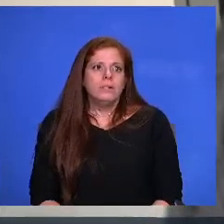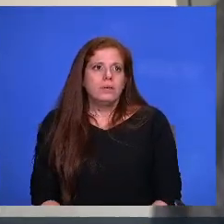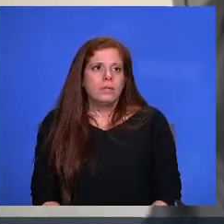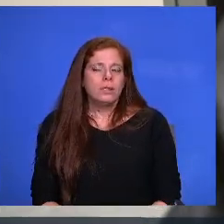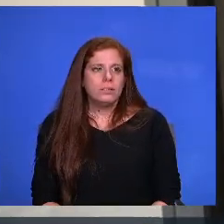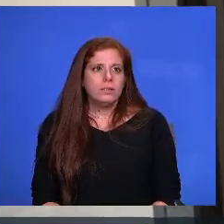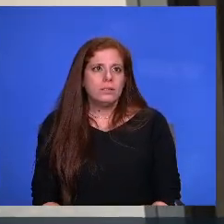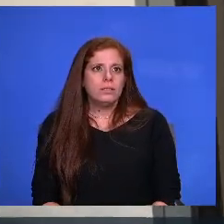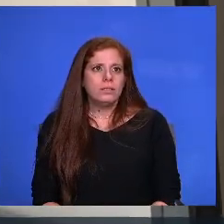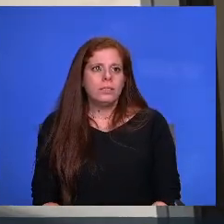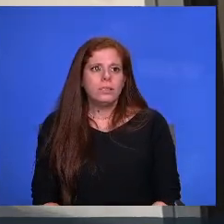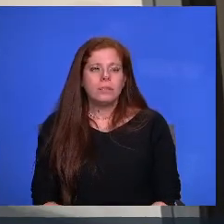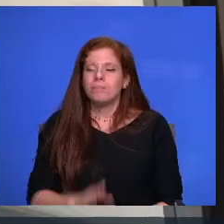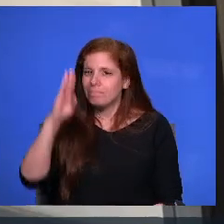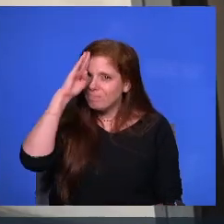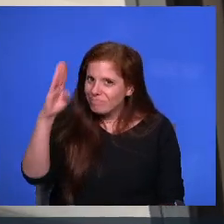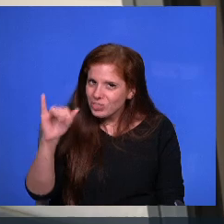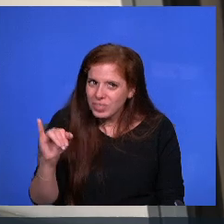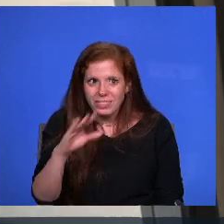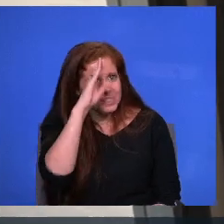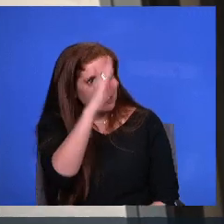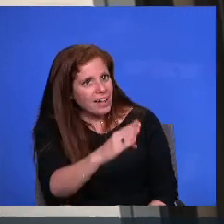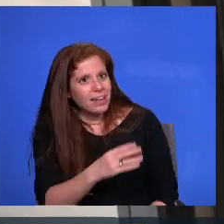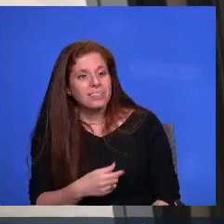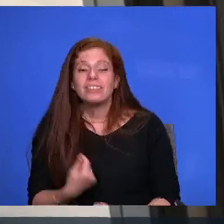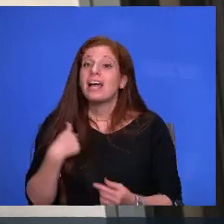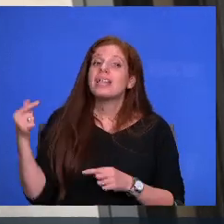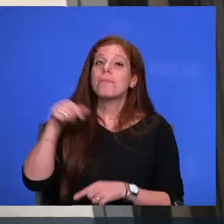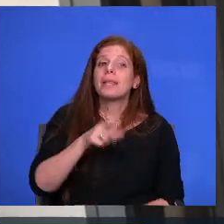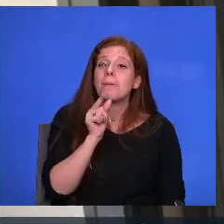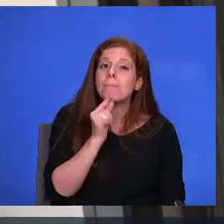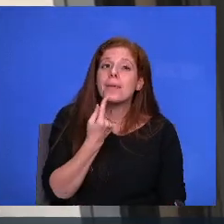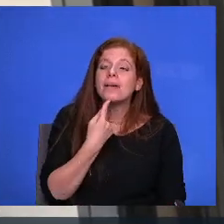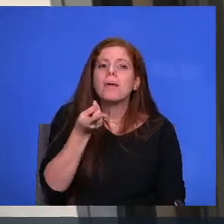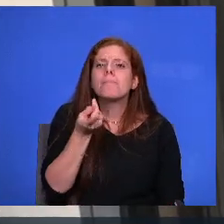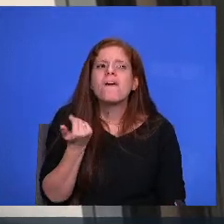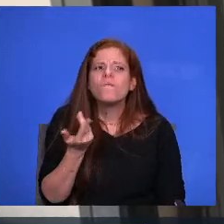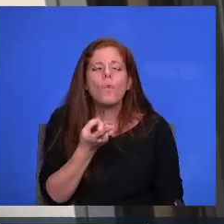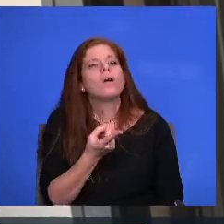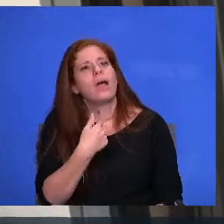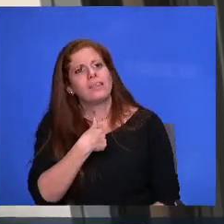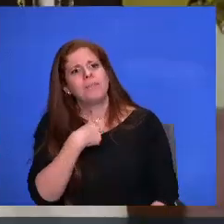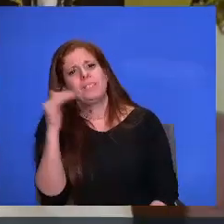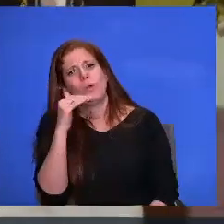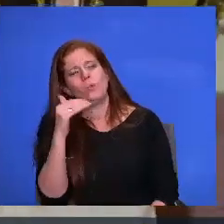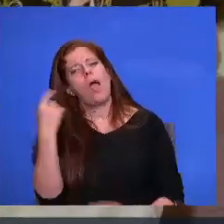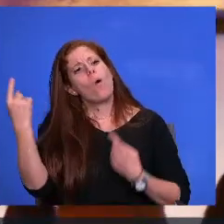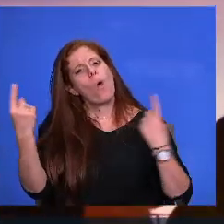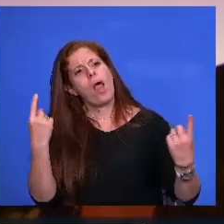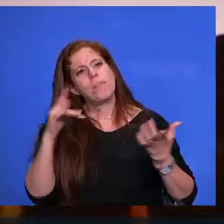אהלן יוסי. אהלן וסהלן, אהלן וסהלן. אני באתי מקטר, אתה מאיפה? אני מסעודיה, מריאד. כל אחד מיד אחר במפרד.